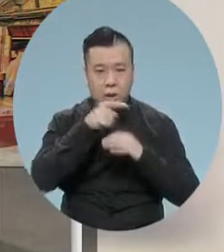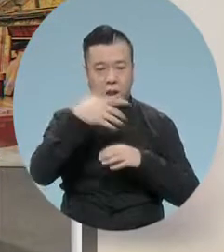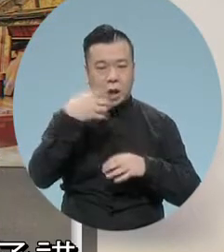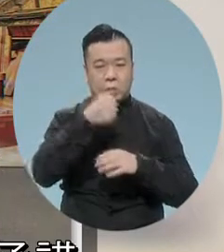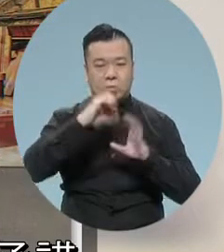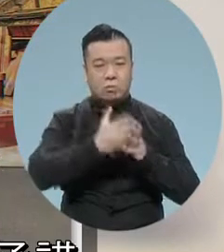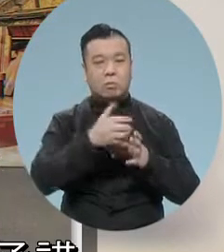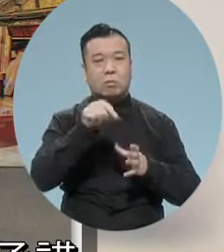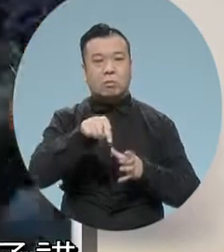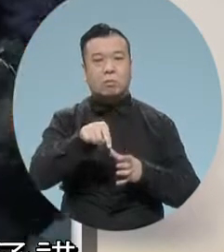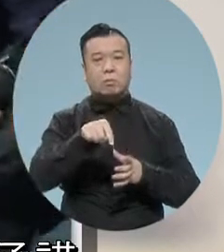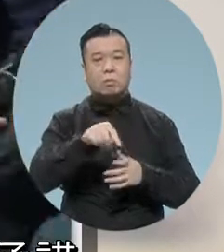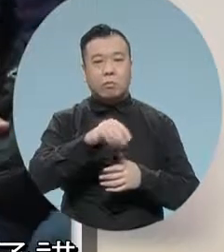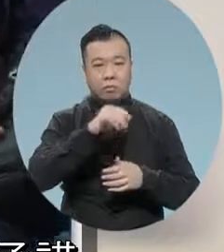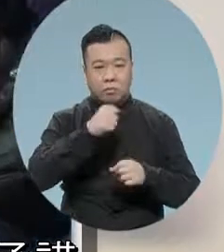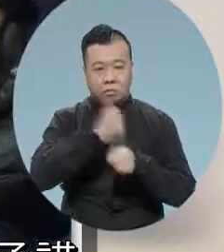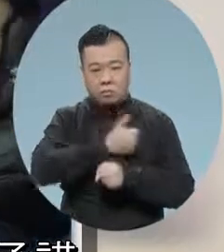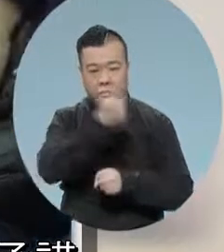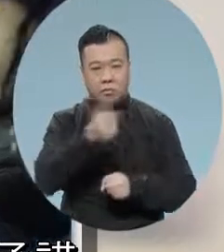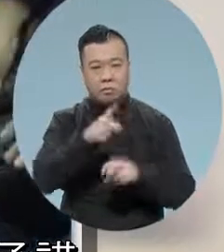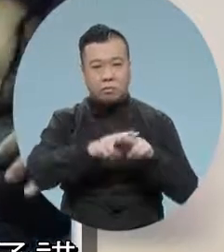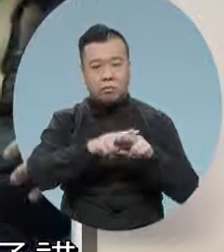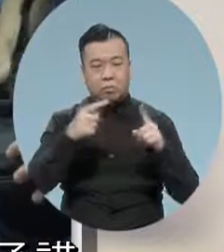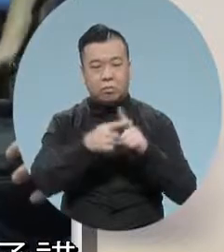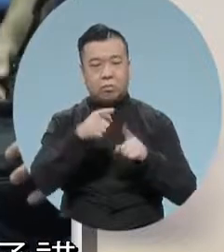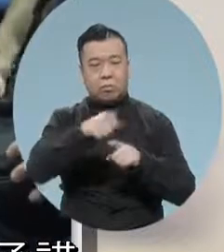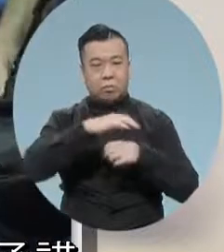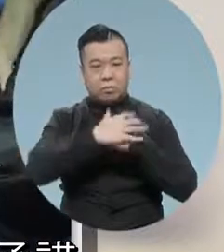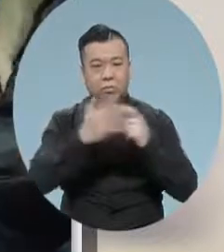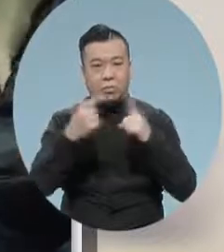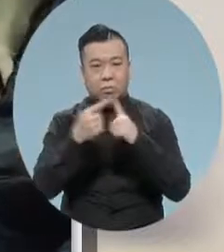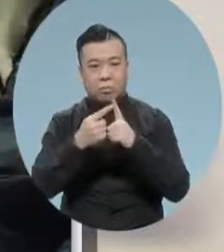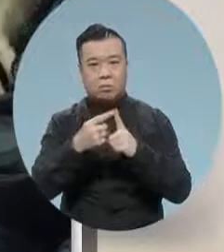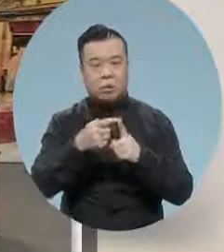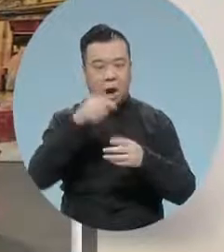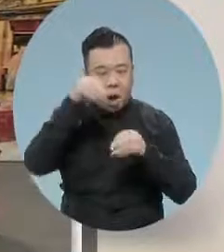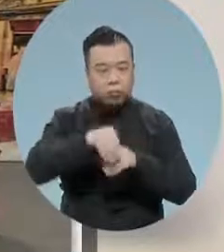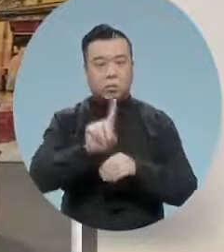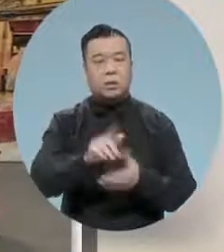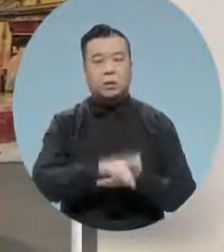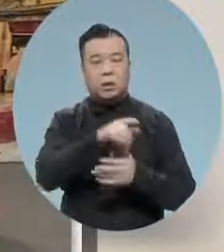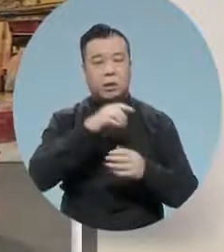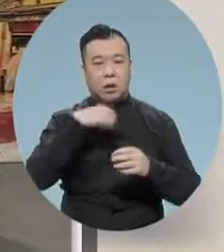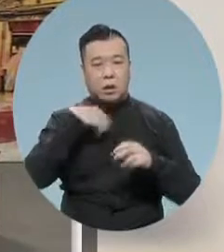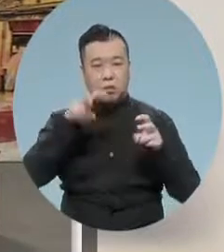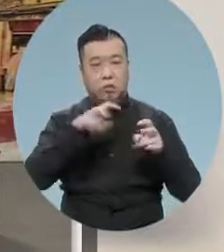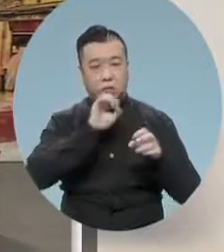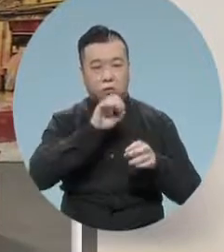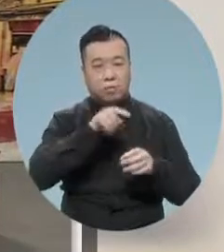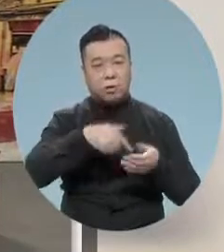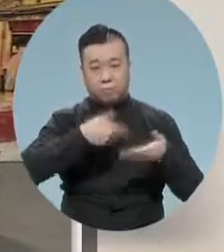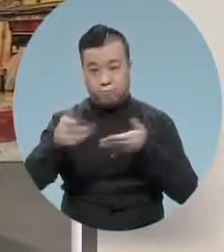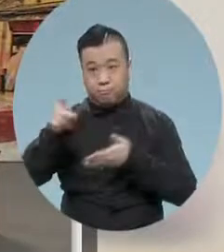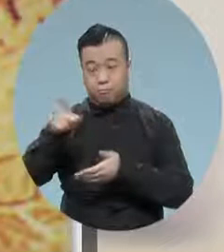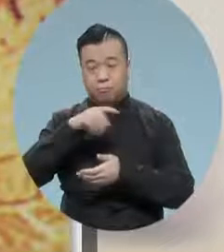党能够完成佢对中国人、世界人民嘅承诺。我哋而家就將個話題交俾阿李浩